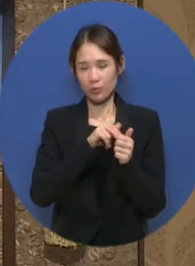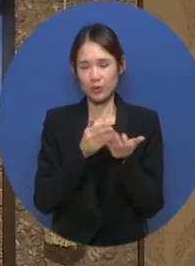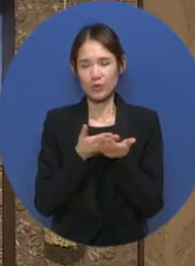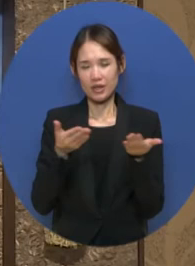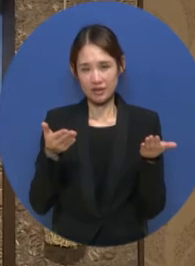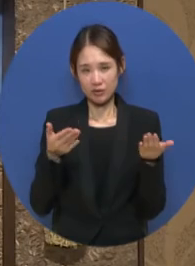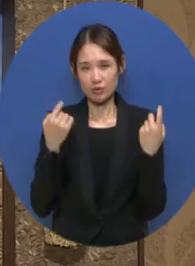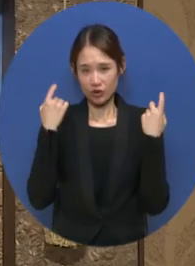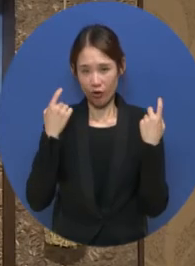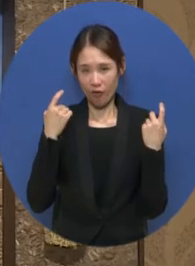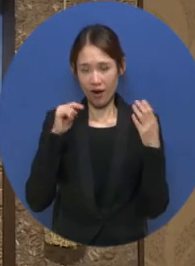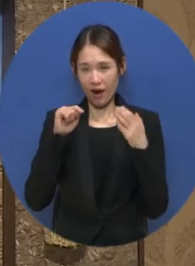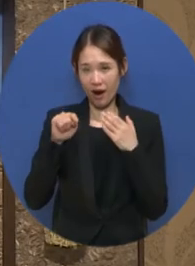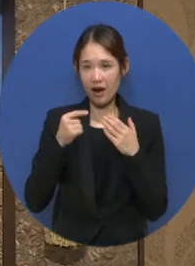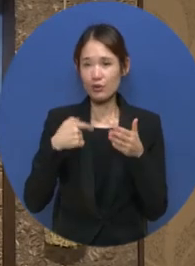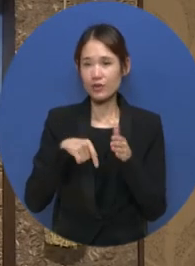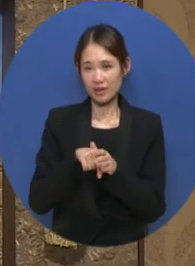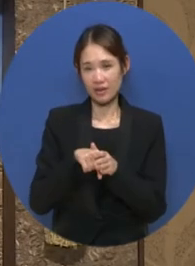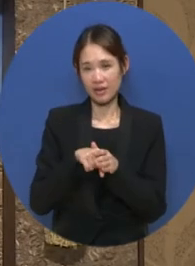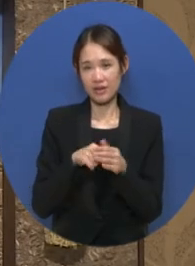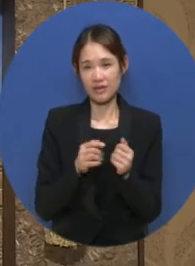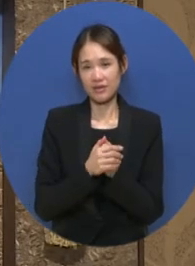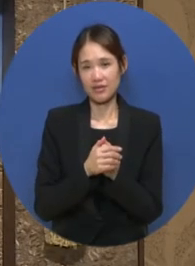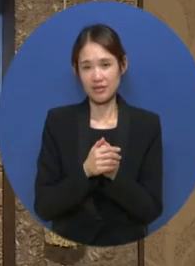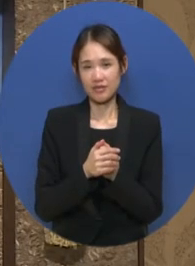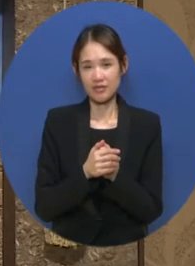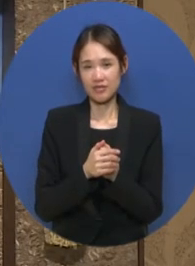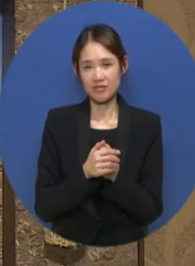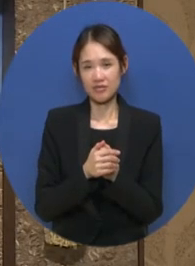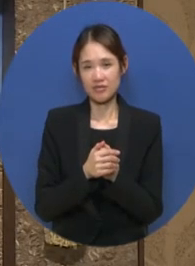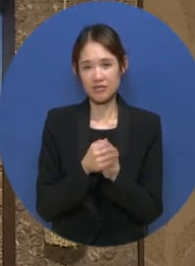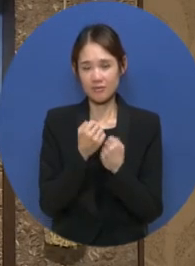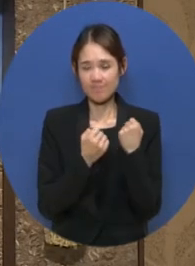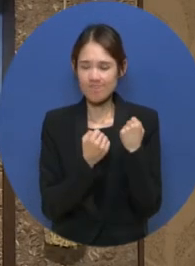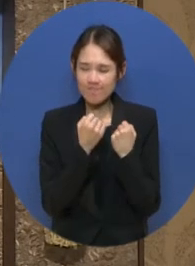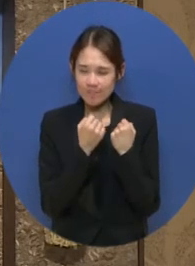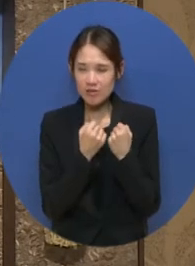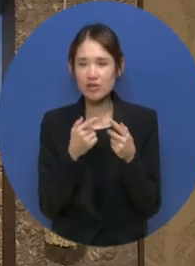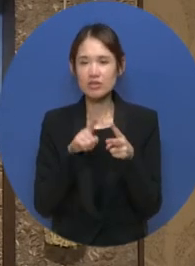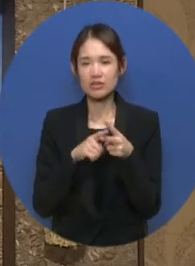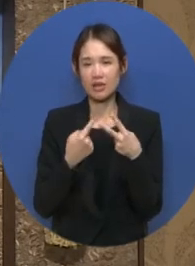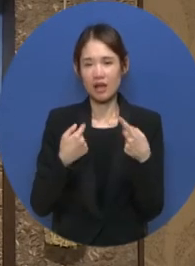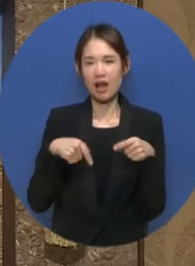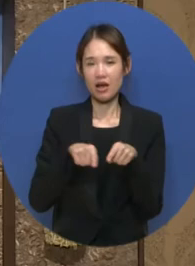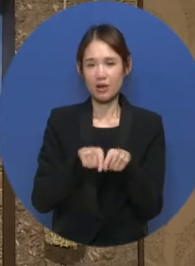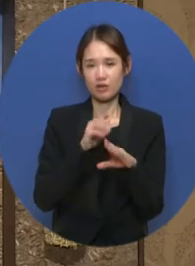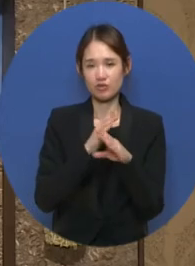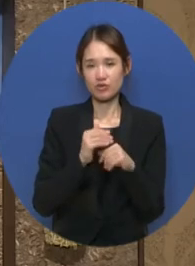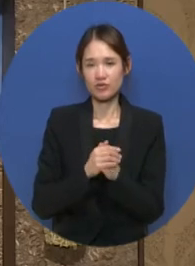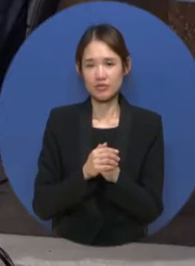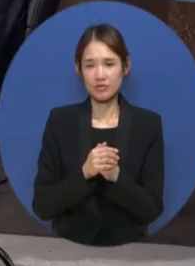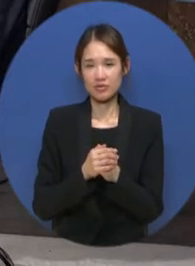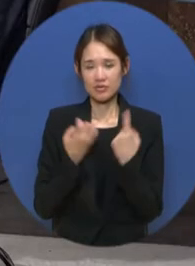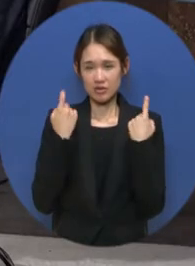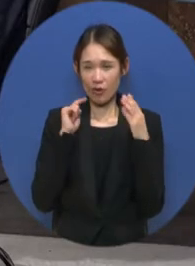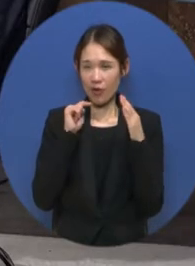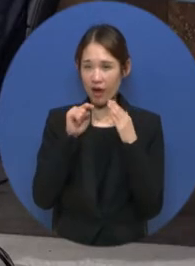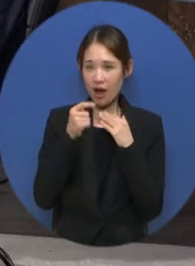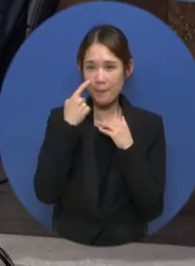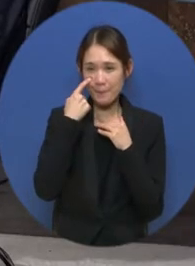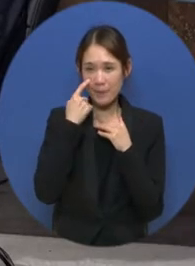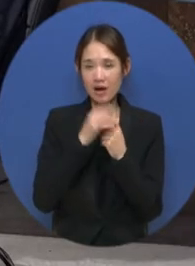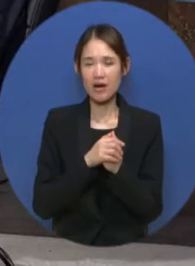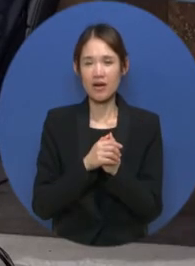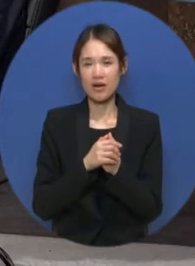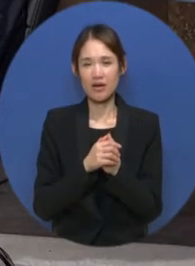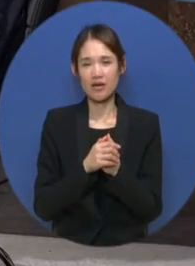드리고 예 여행을 가실 수 있도록 이렇게 설명과 설득을 함께 하기도 했습니다 그렇게 한번 다 보시고